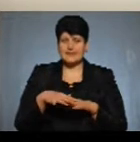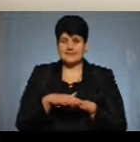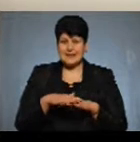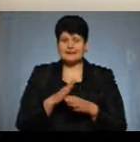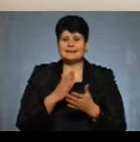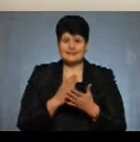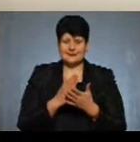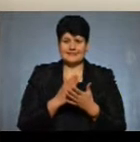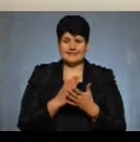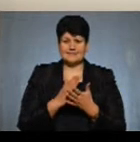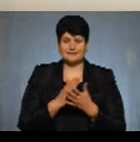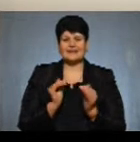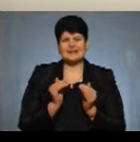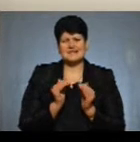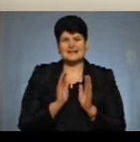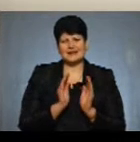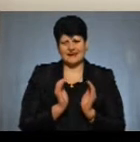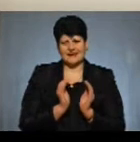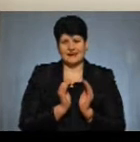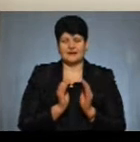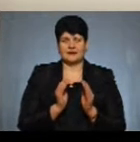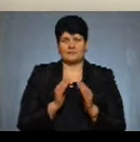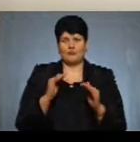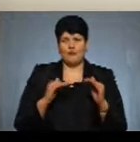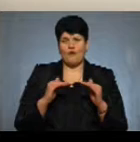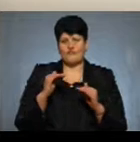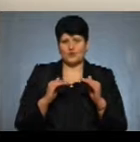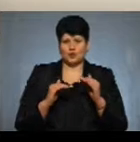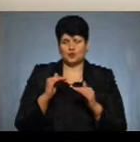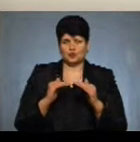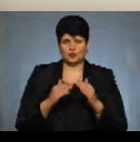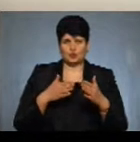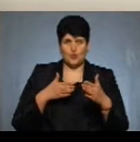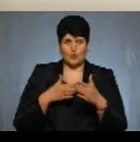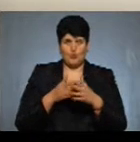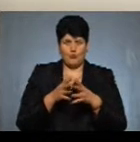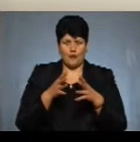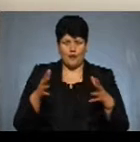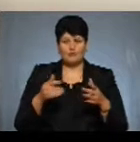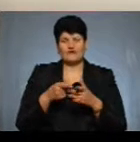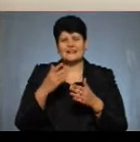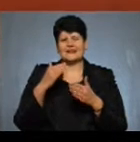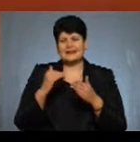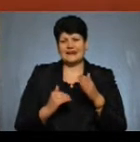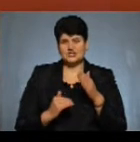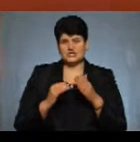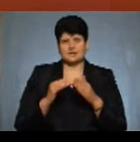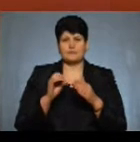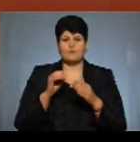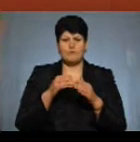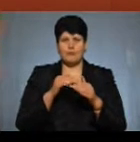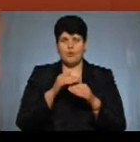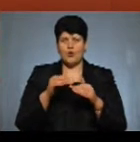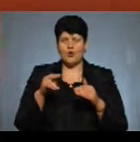таки є низьким по відношенню навіть до епідемічного порогу, тому що він є все ж таки нижче епідемічного порогу. І